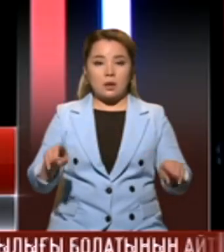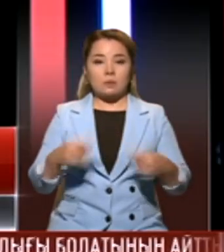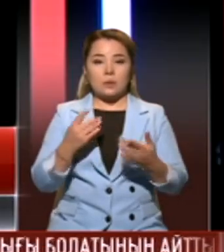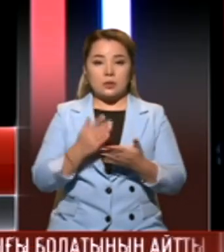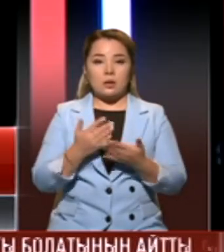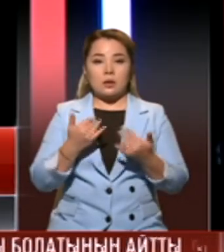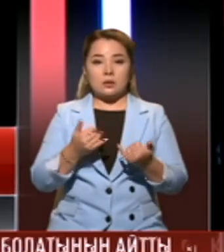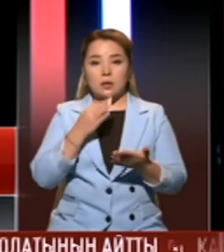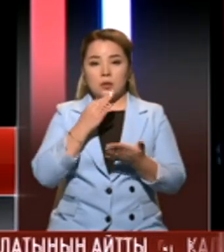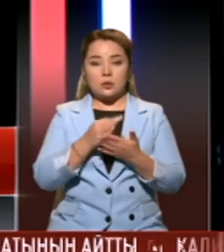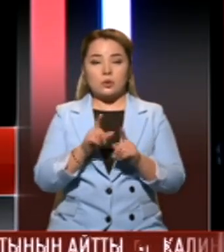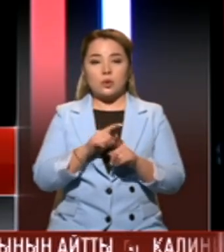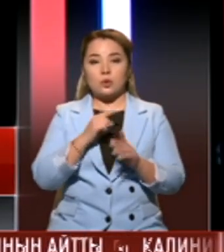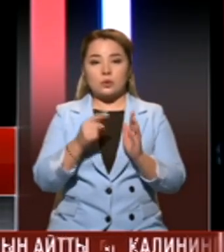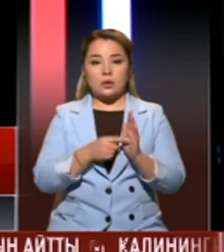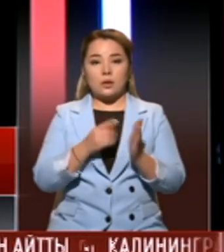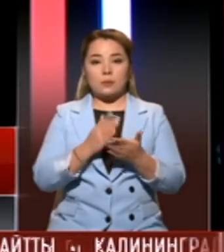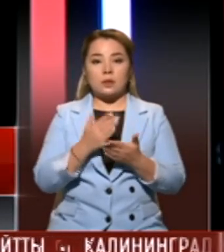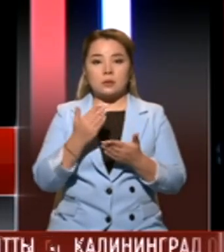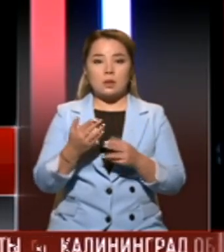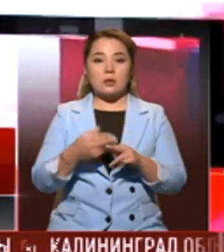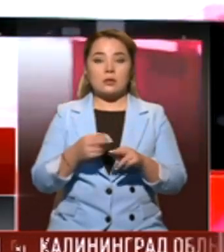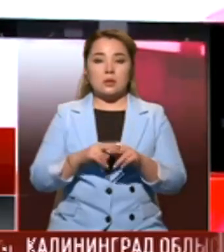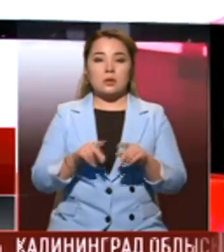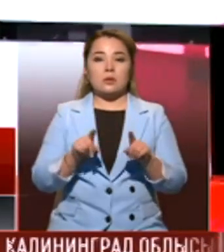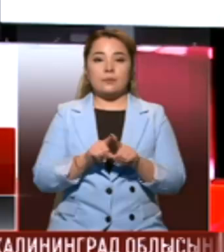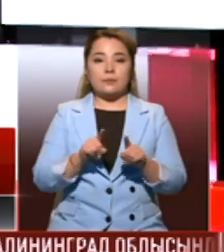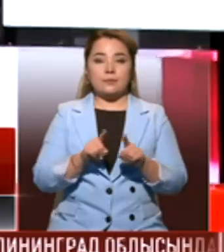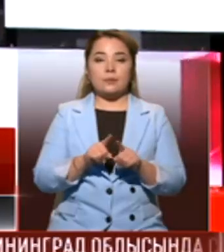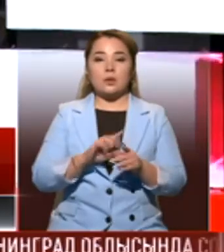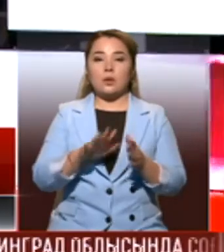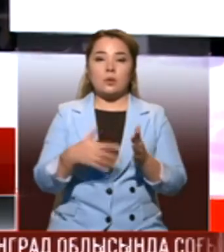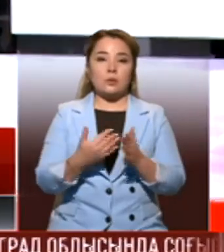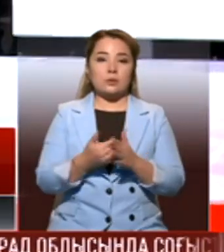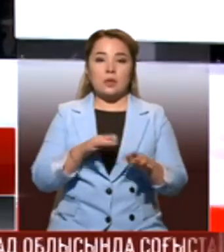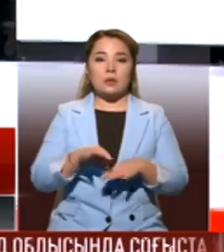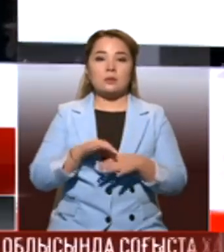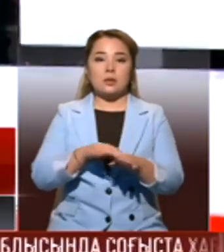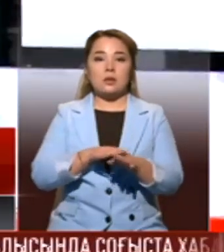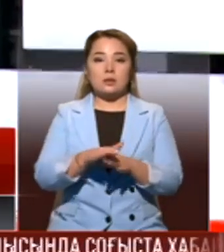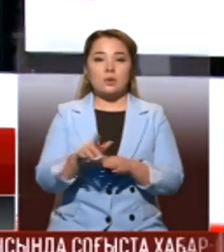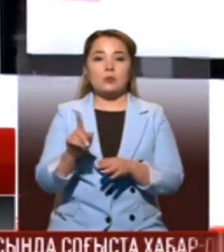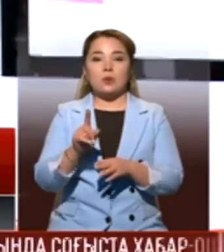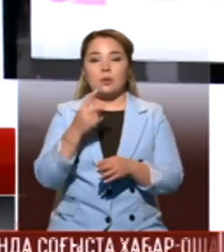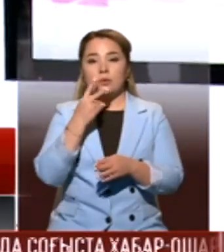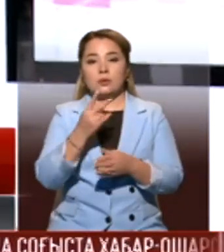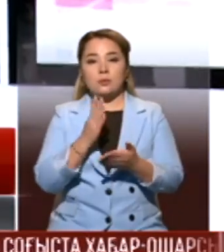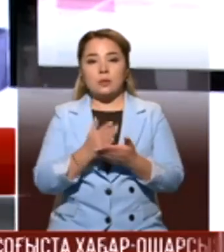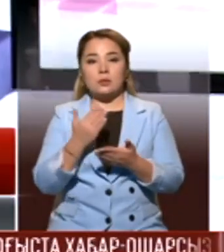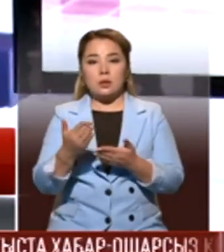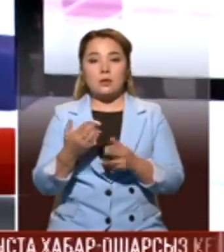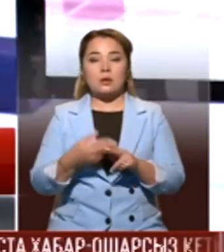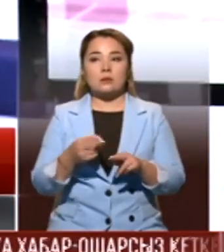болды деген сұрақ қойылып еді негізі. Біз осыған дейінгі процестердің барлығында не көріп келеміз?